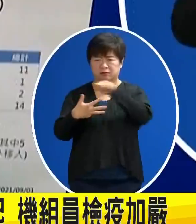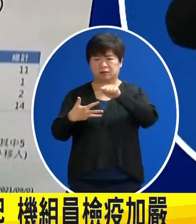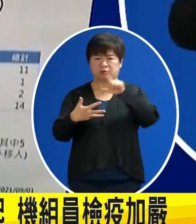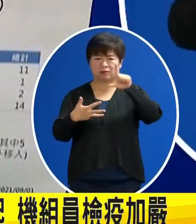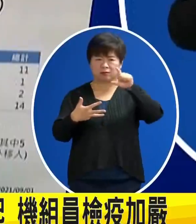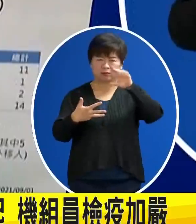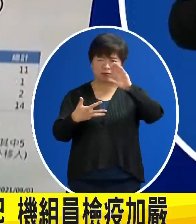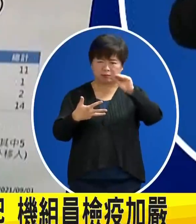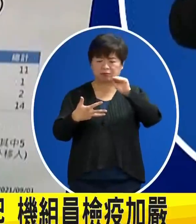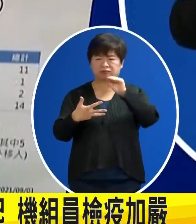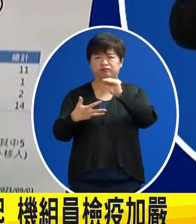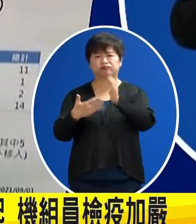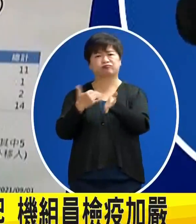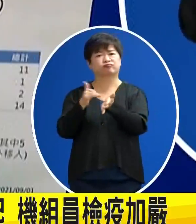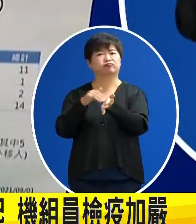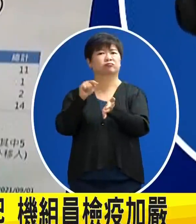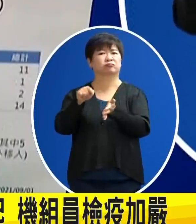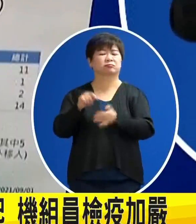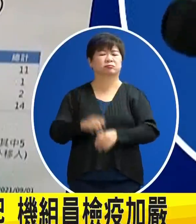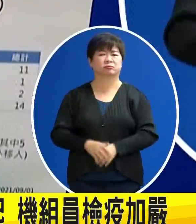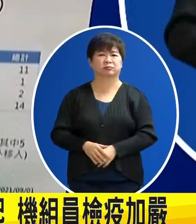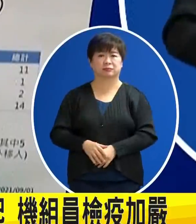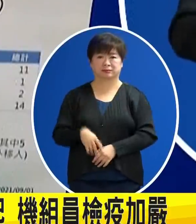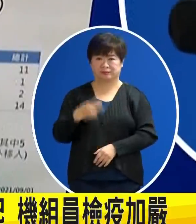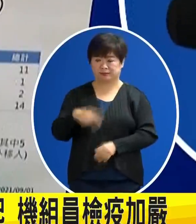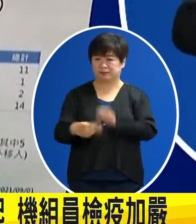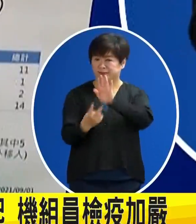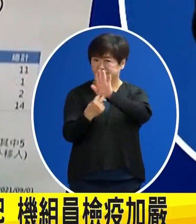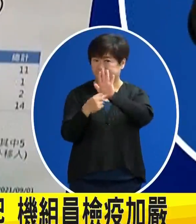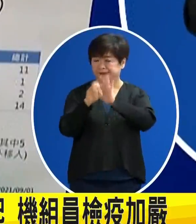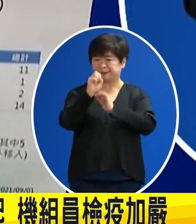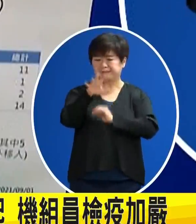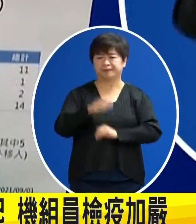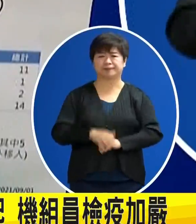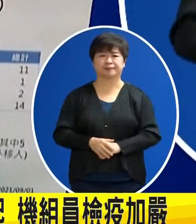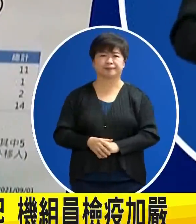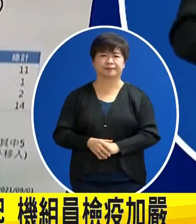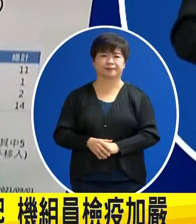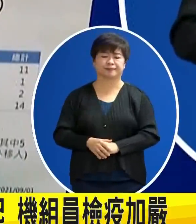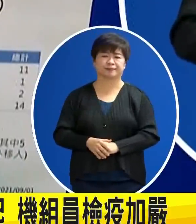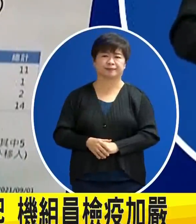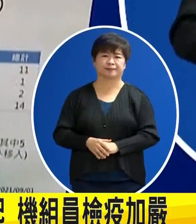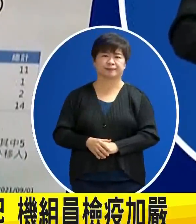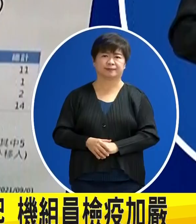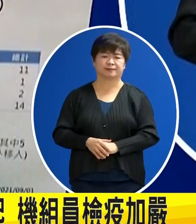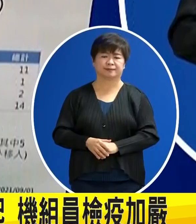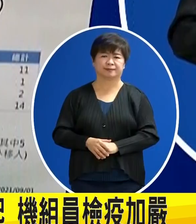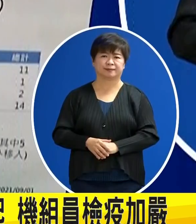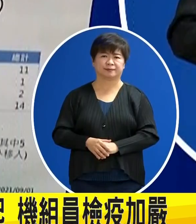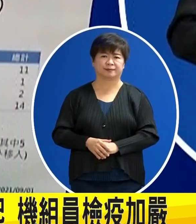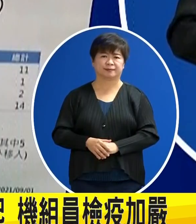8除以66万1884啊、哦，那另外我们要特别说明说这边其实是